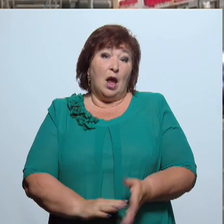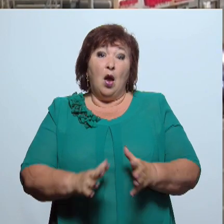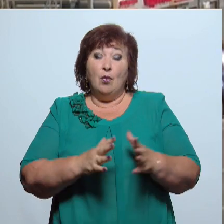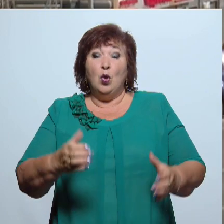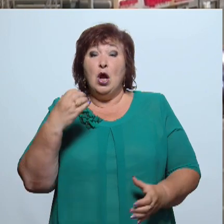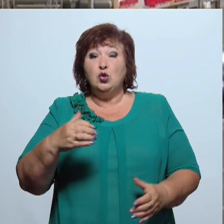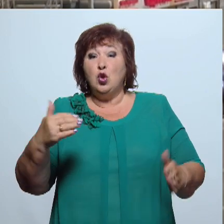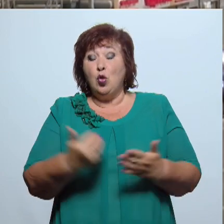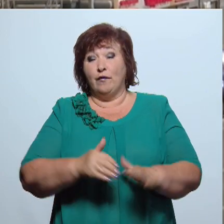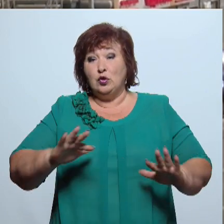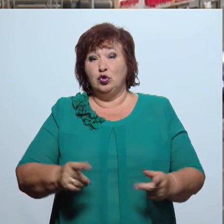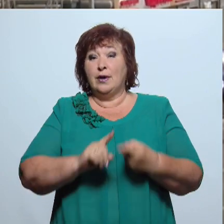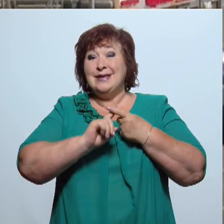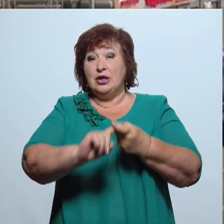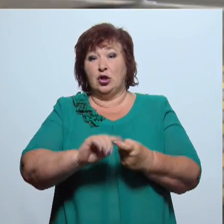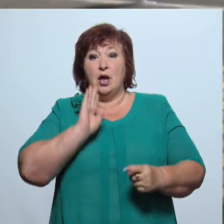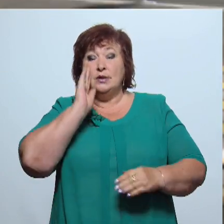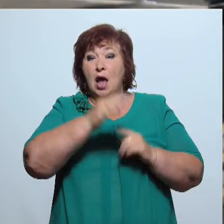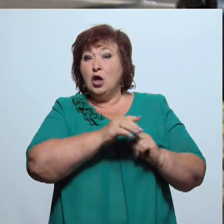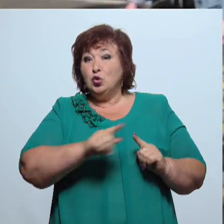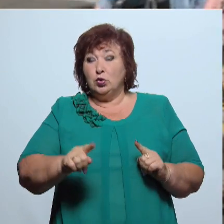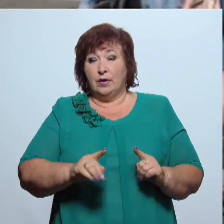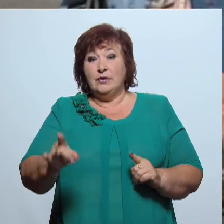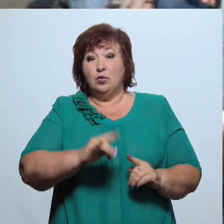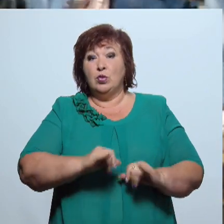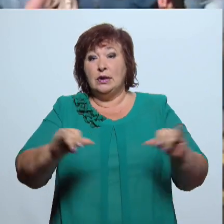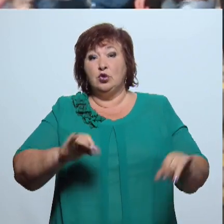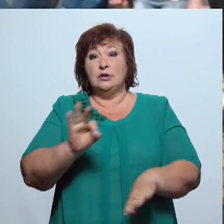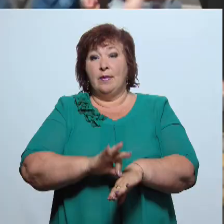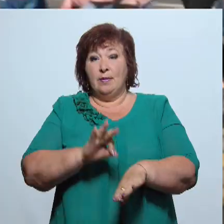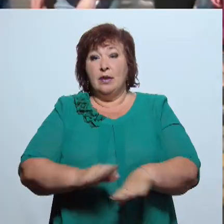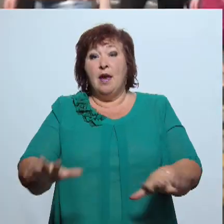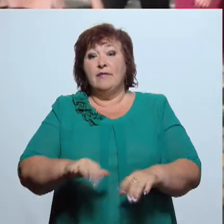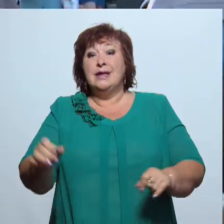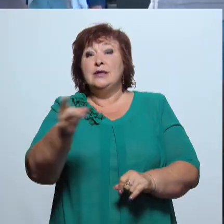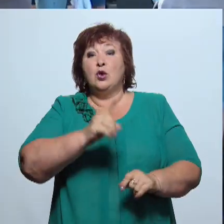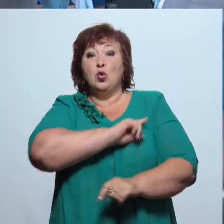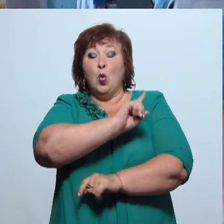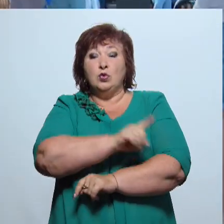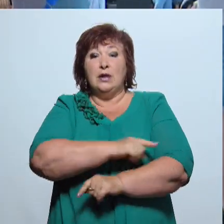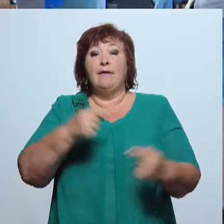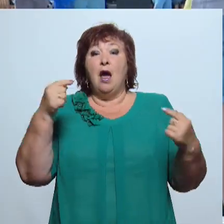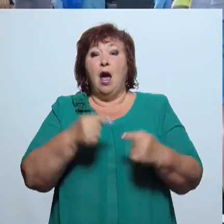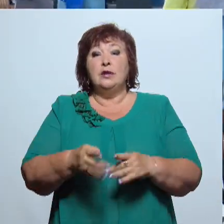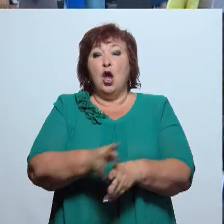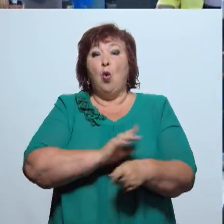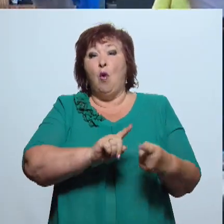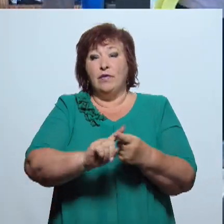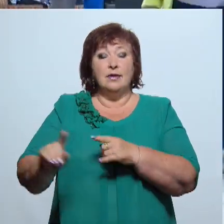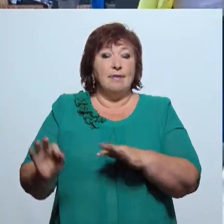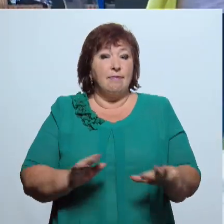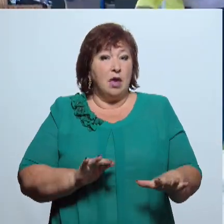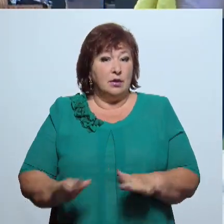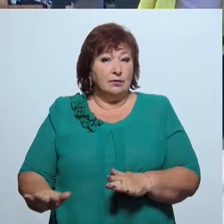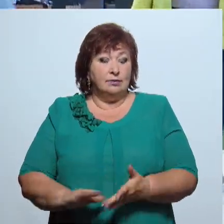Более сотни новых случаев заражения за сутки. В республике растет заболеваемость. Власти региона усиливают антиковидные меры.